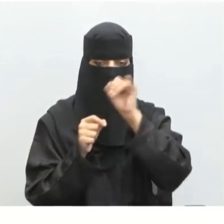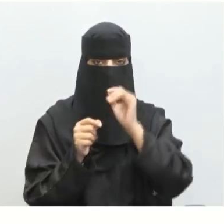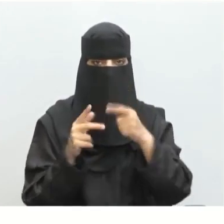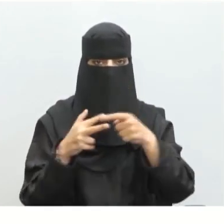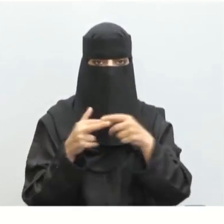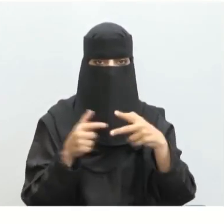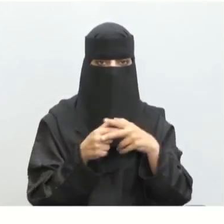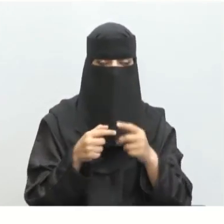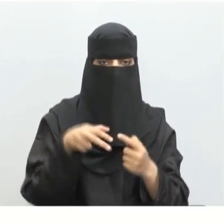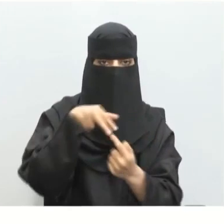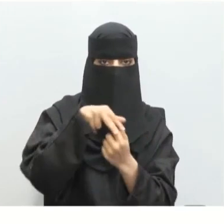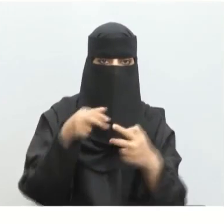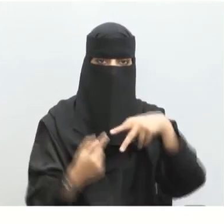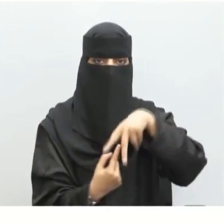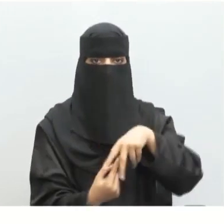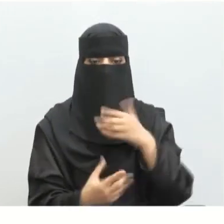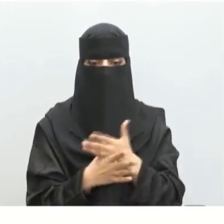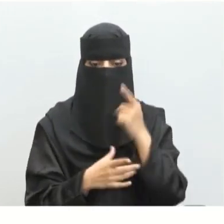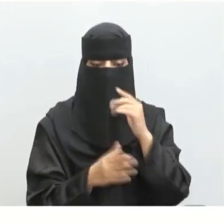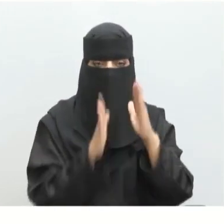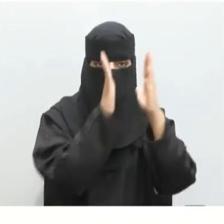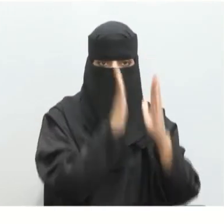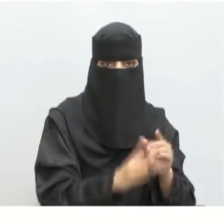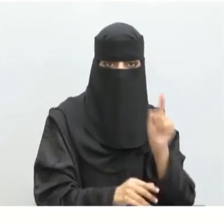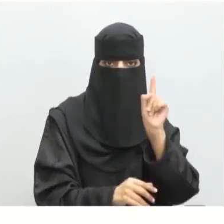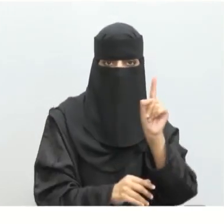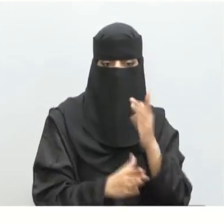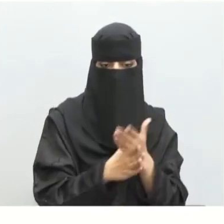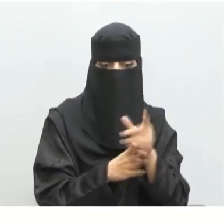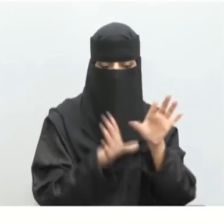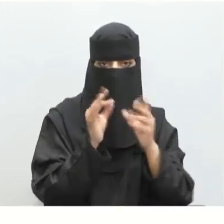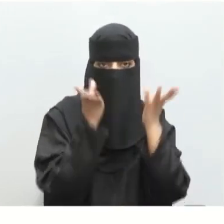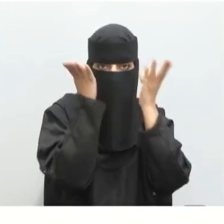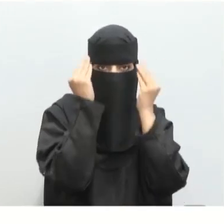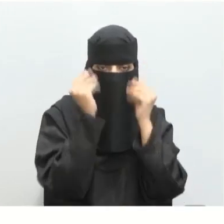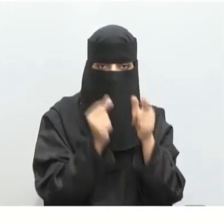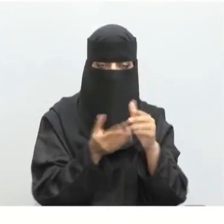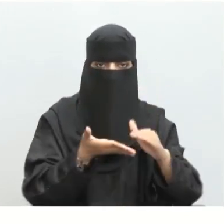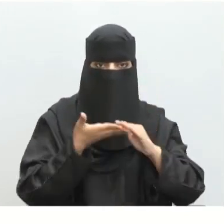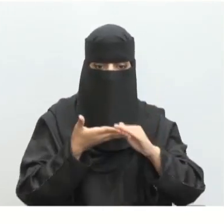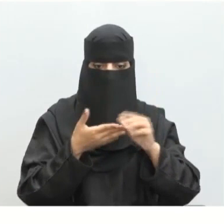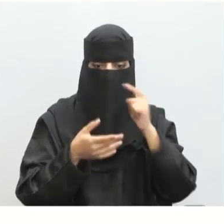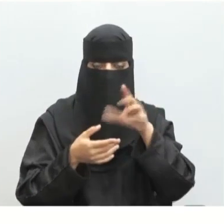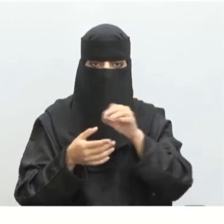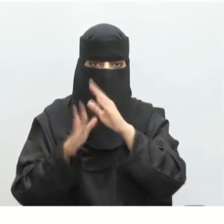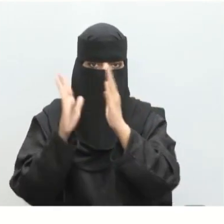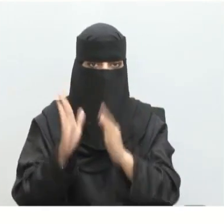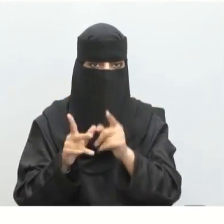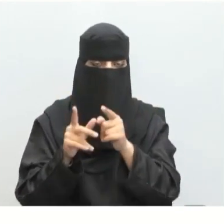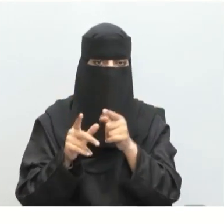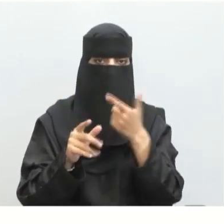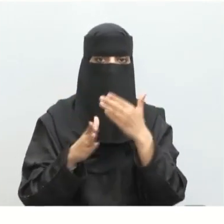واتجاهات الشمال بينما العمود ب بعض المعلومات عن محتويات